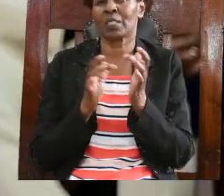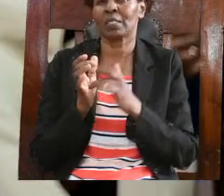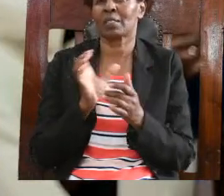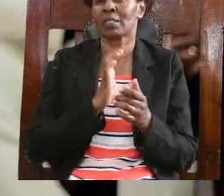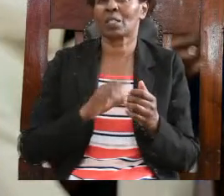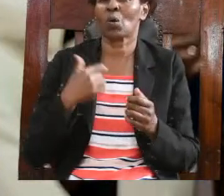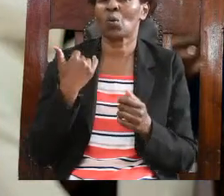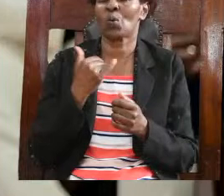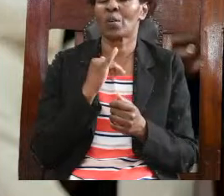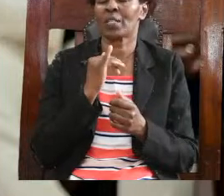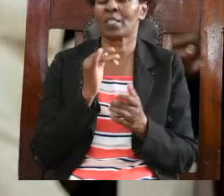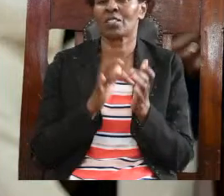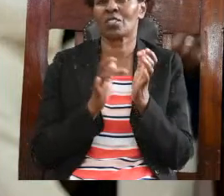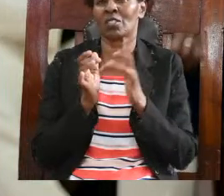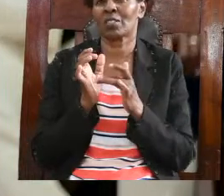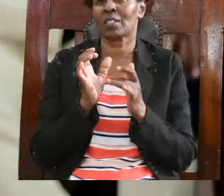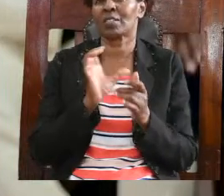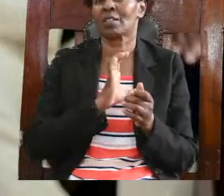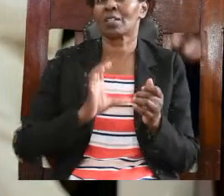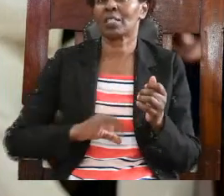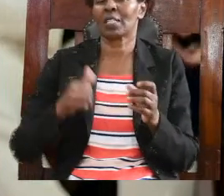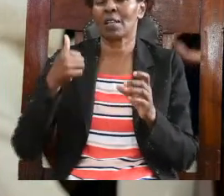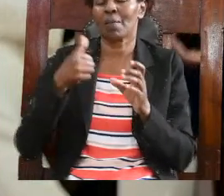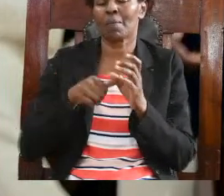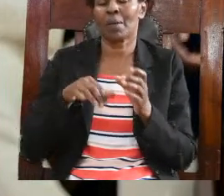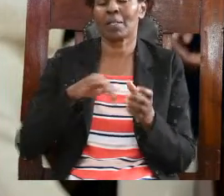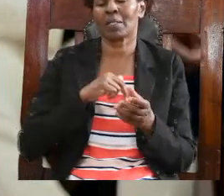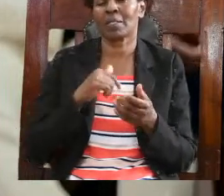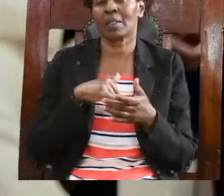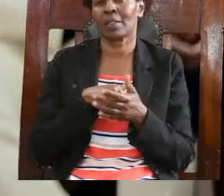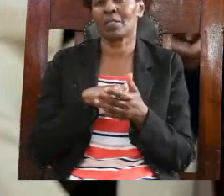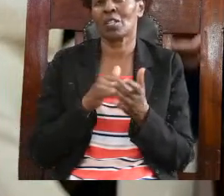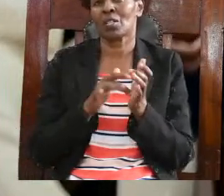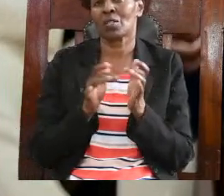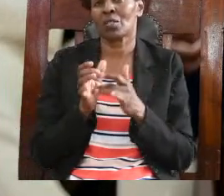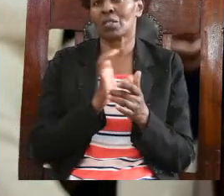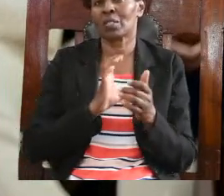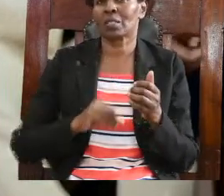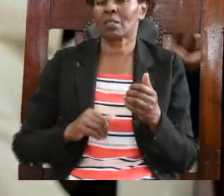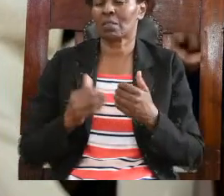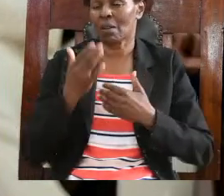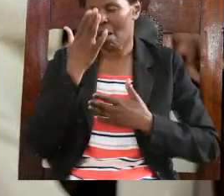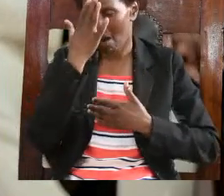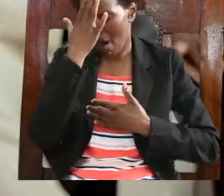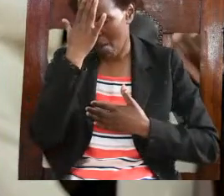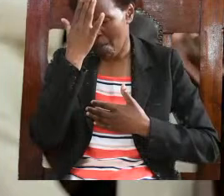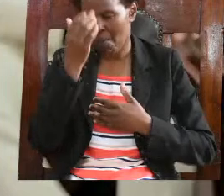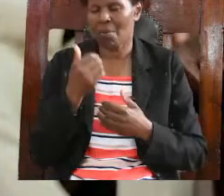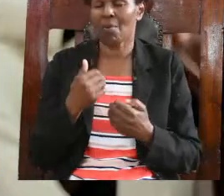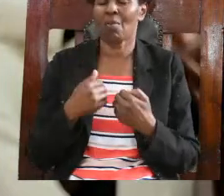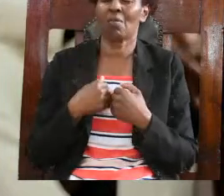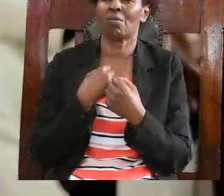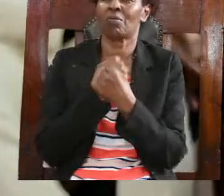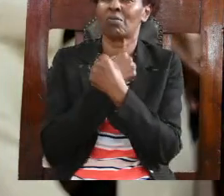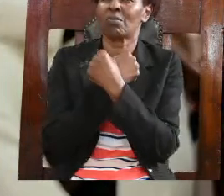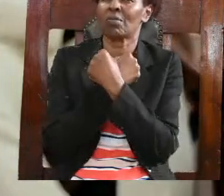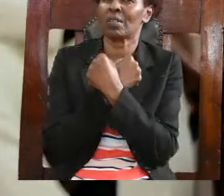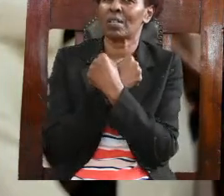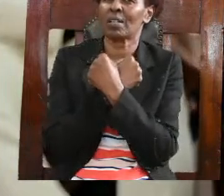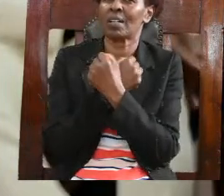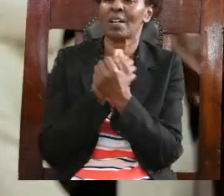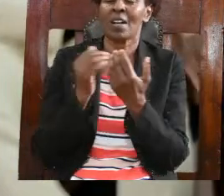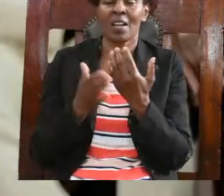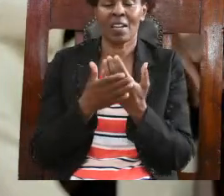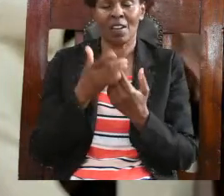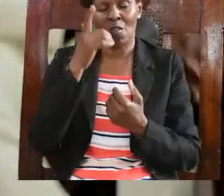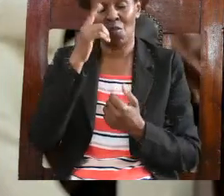nani. Anatuelekeza, anatukumbusha Yesu Kristo, yeye hunyenyekea, ana upendo, hujali masilahi